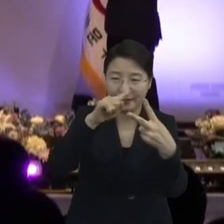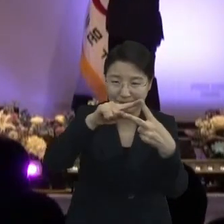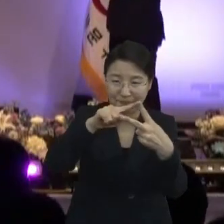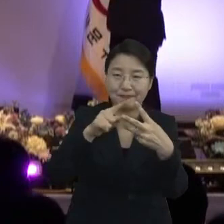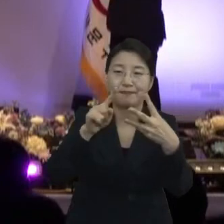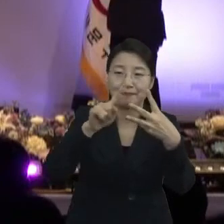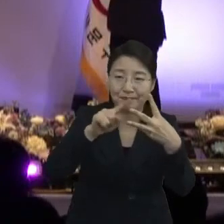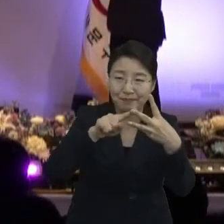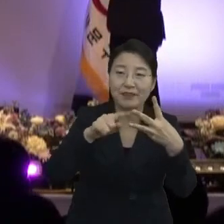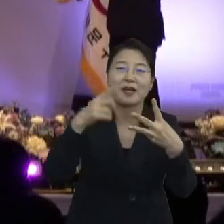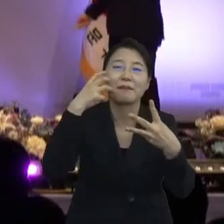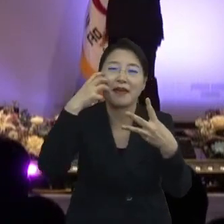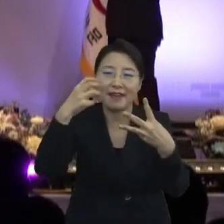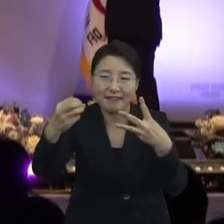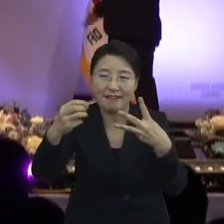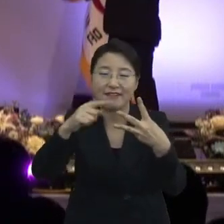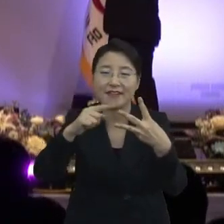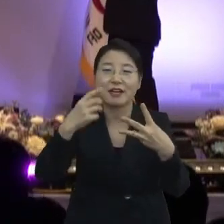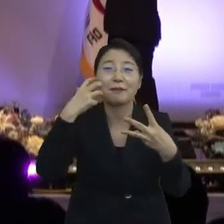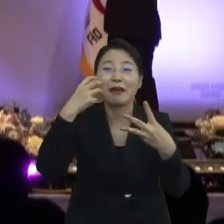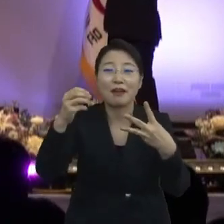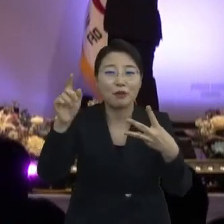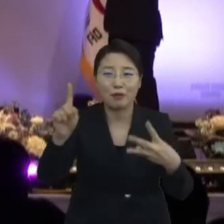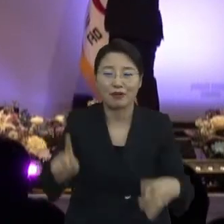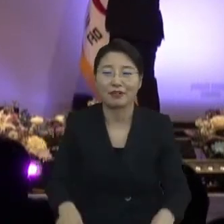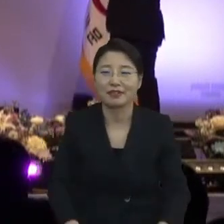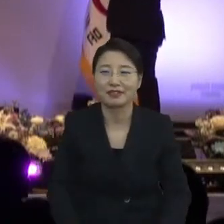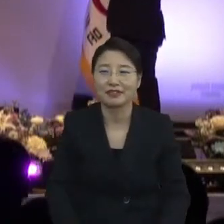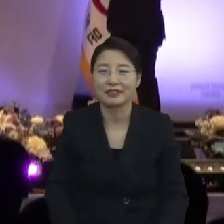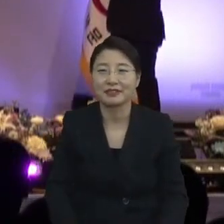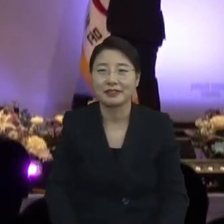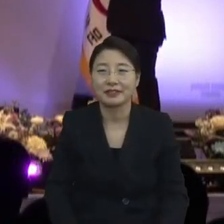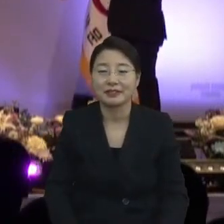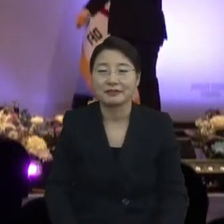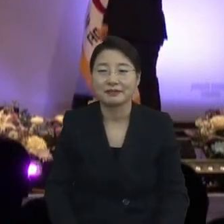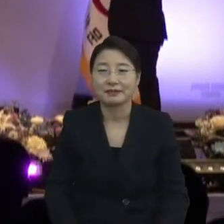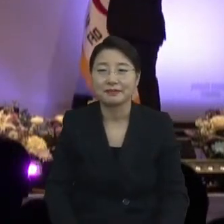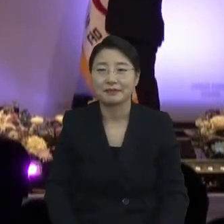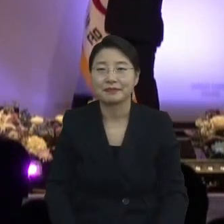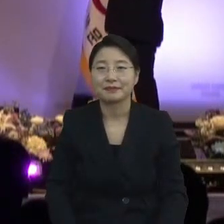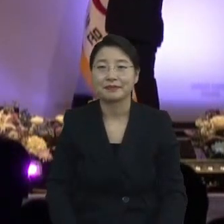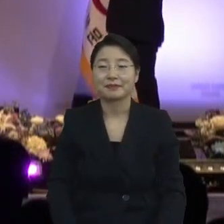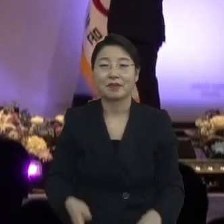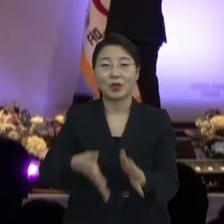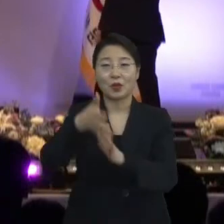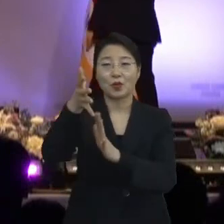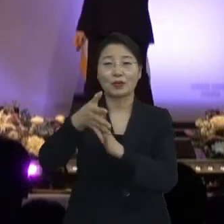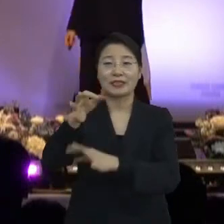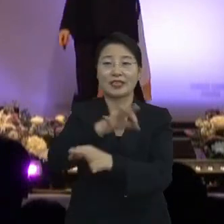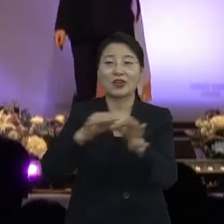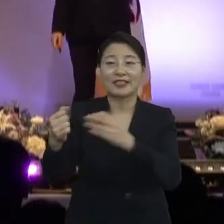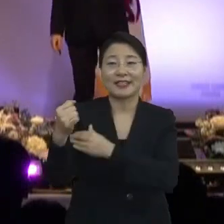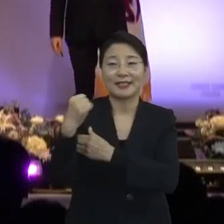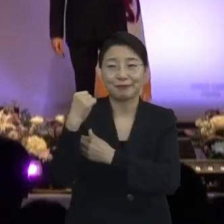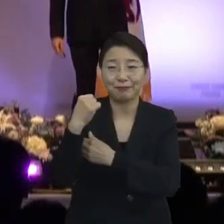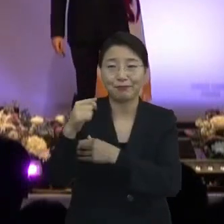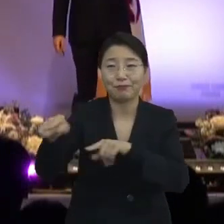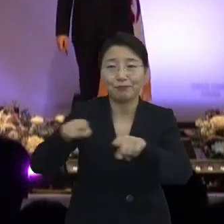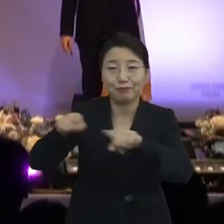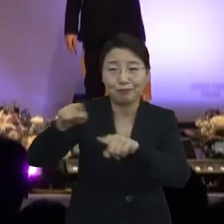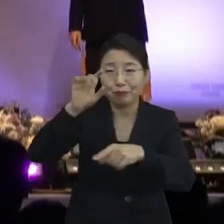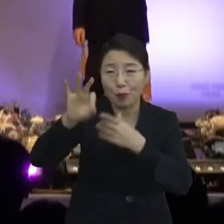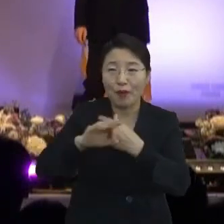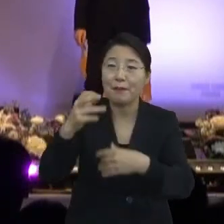보겠습니다. 매력이라고 얘기는 했지만 이게 이 도시 경쟁력 순위를 보면 금방